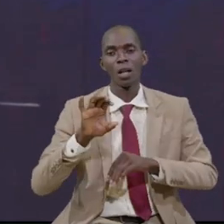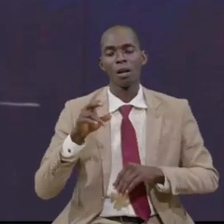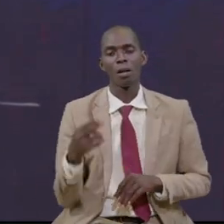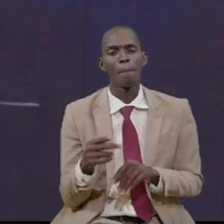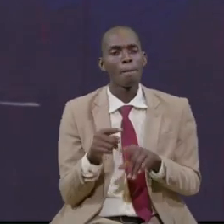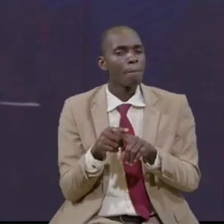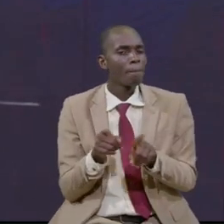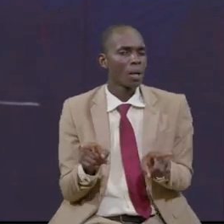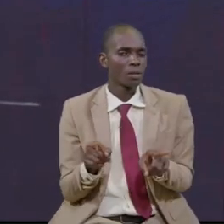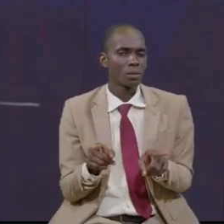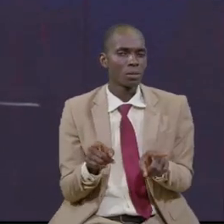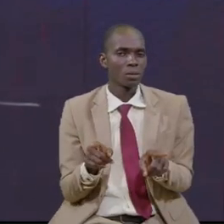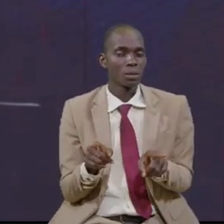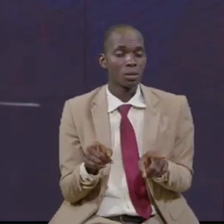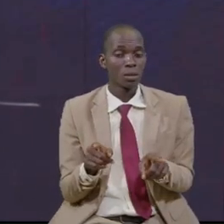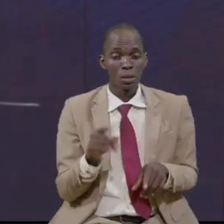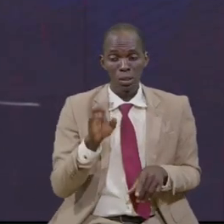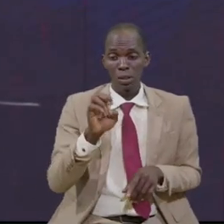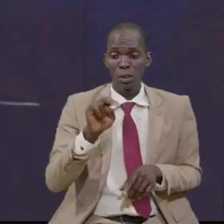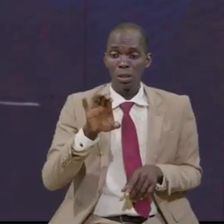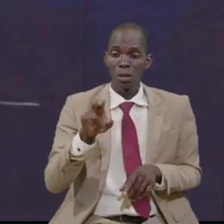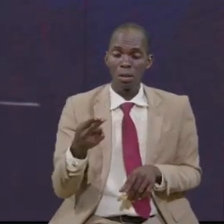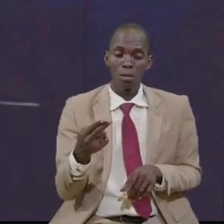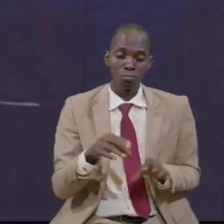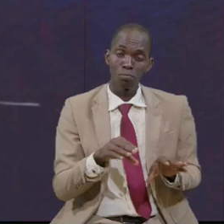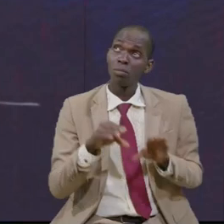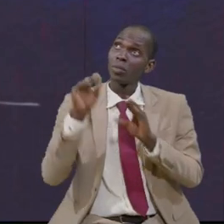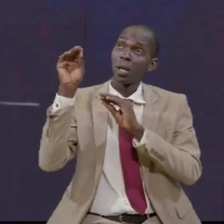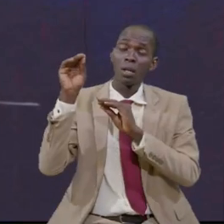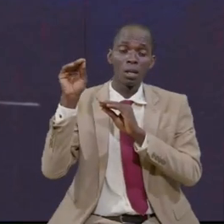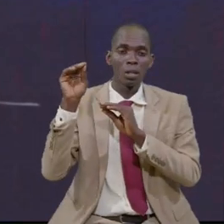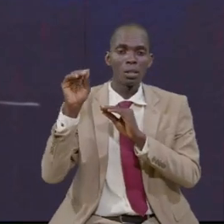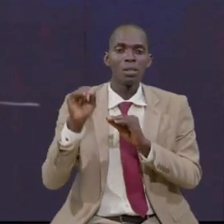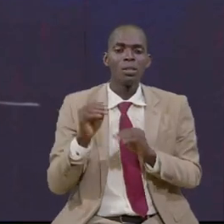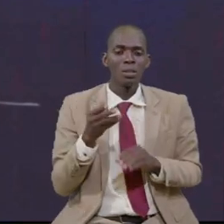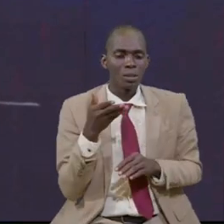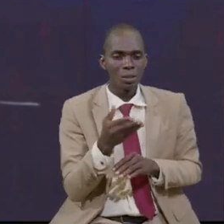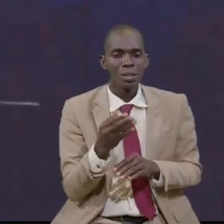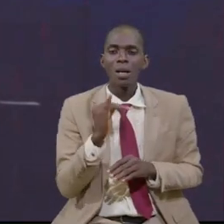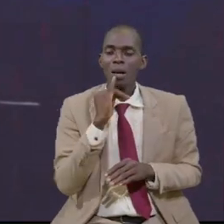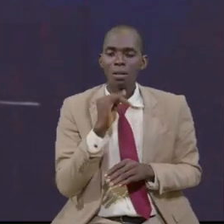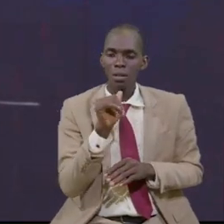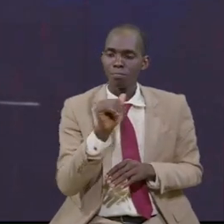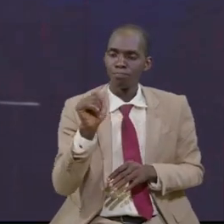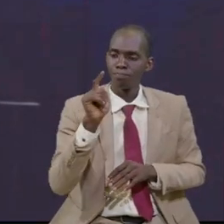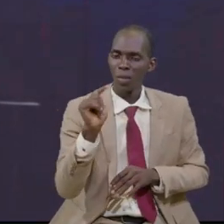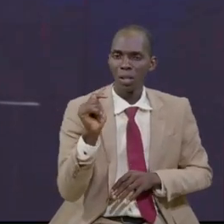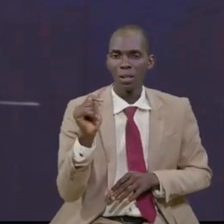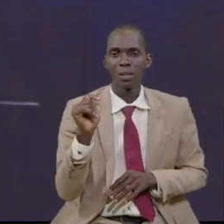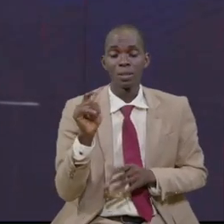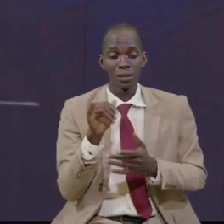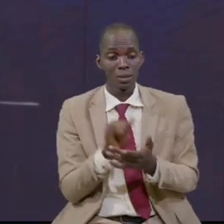avant son enlèvement, il avait reçu le témoignage